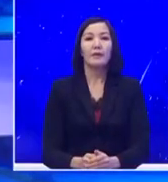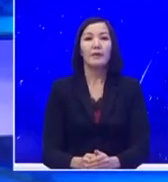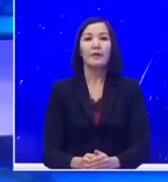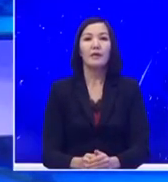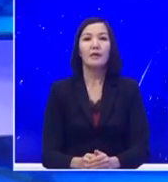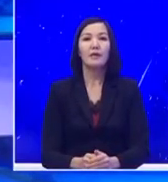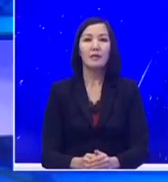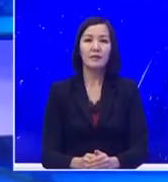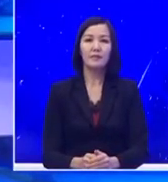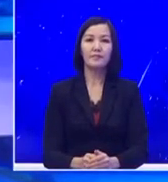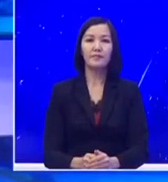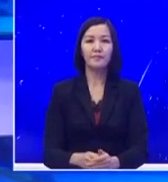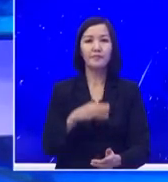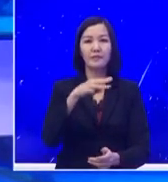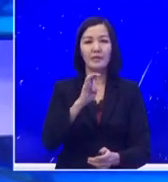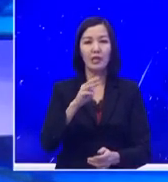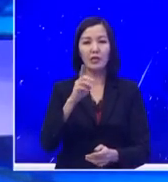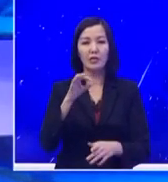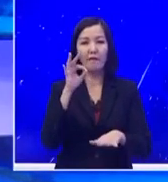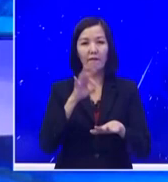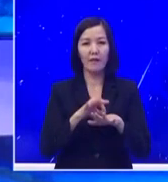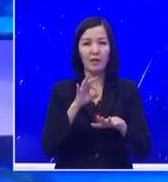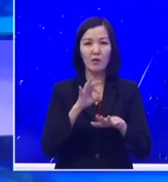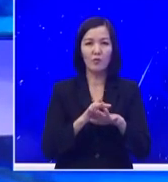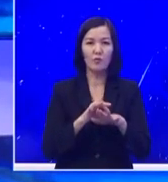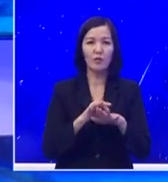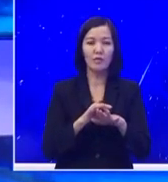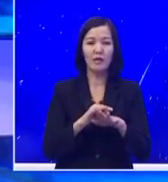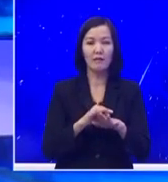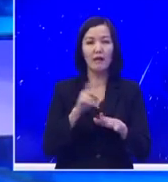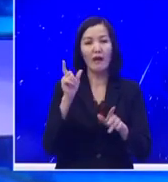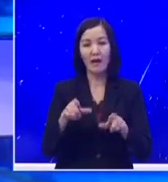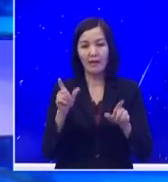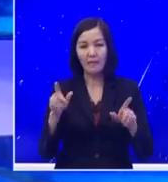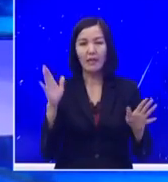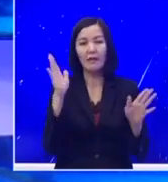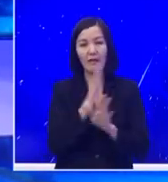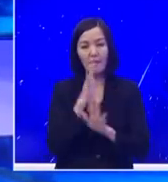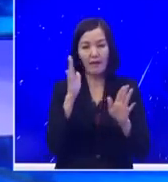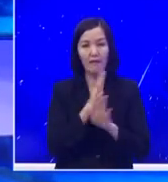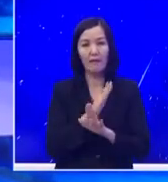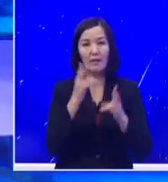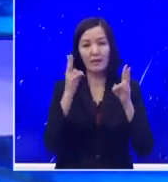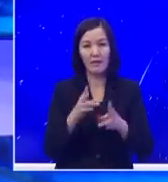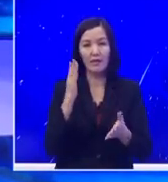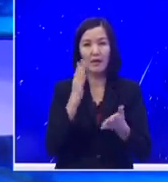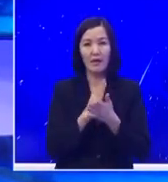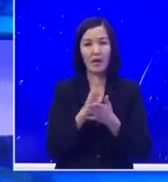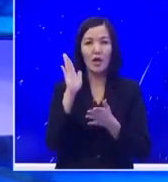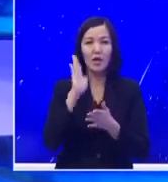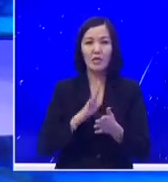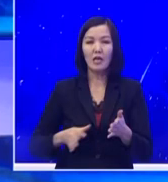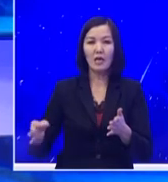Тәж вирусы адамзатқа ғана емес, қоршаған ортаға да өз кесірін тигізіп жатыр. Қытайлық экологтар елде теңіз